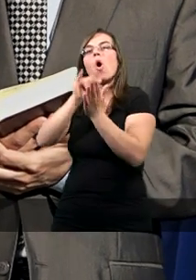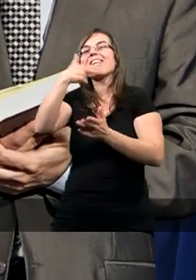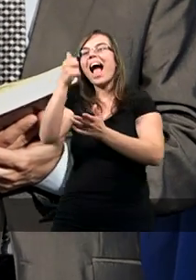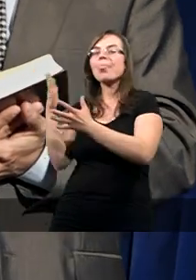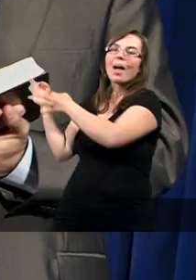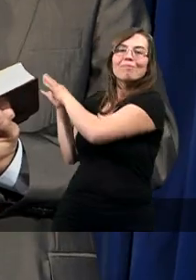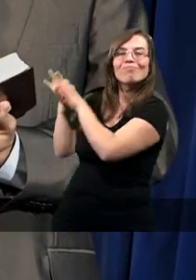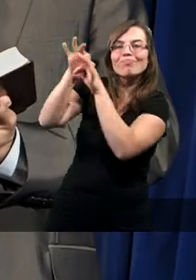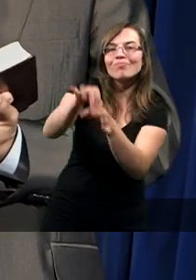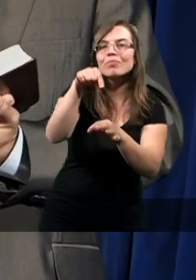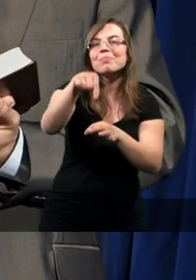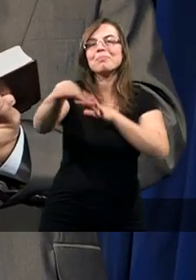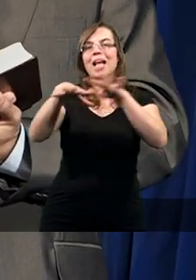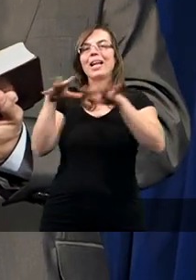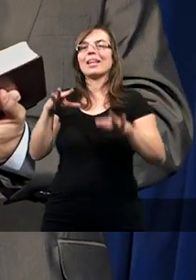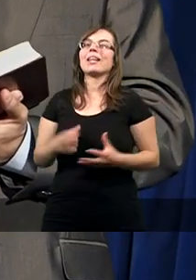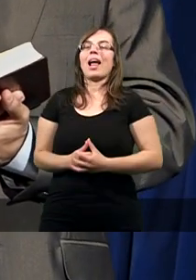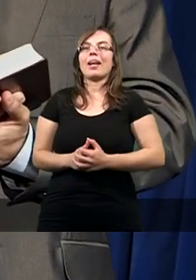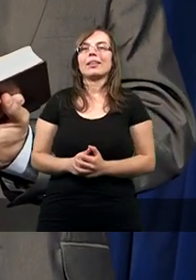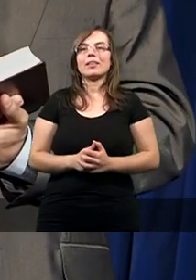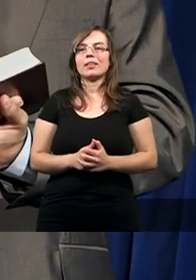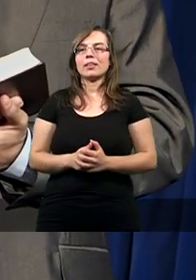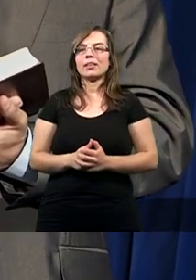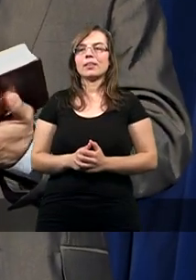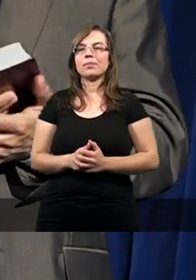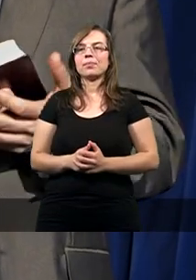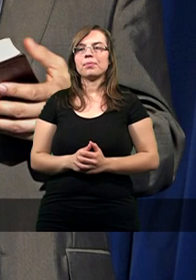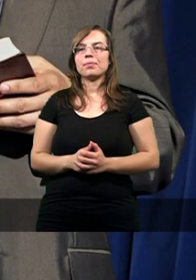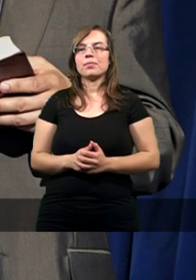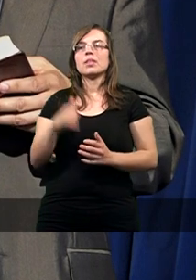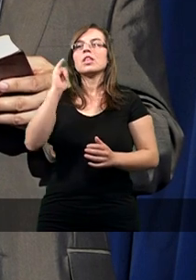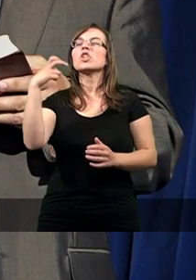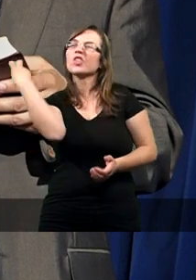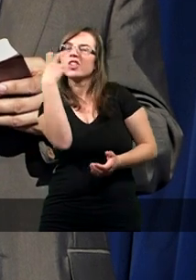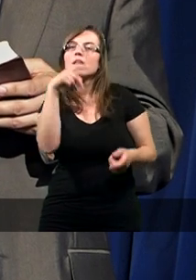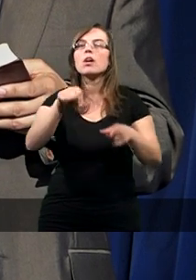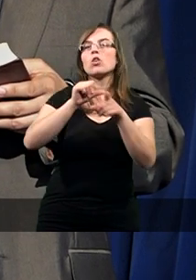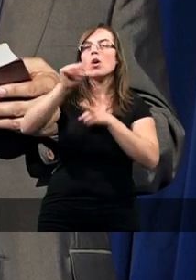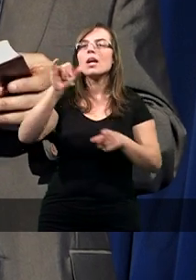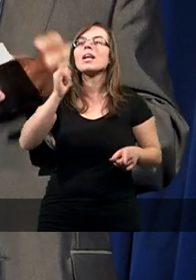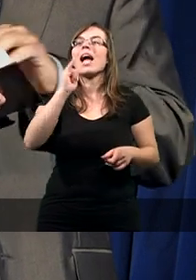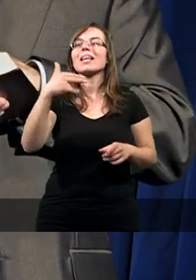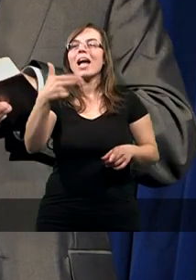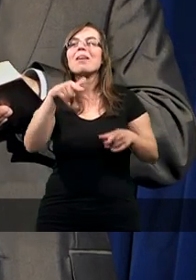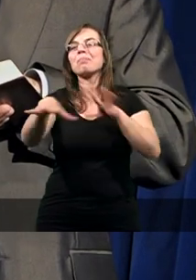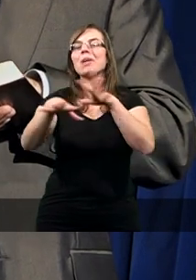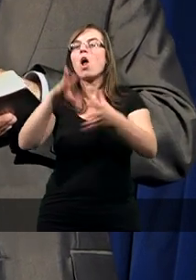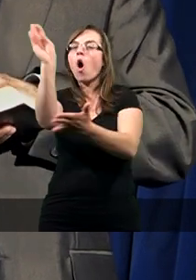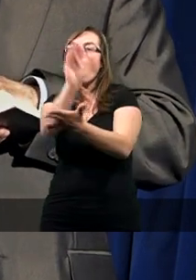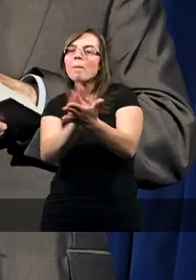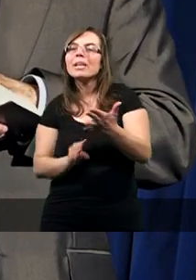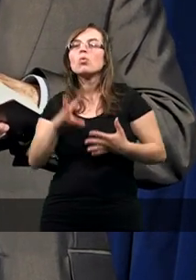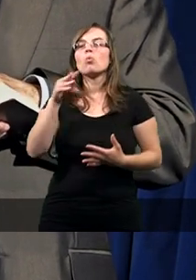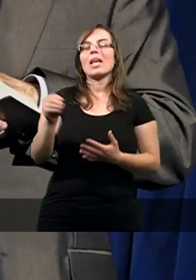Jana. And it's interesting how John describes it here. I ciekawe jest to, jak Jan to w tym miejscu